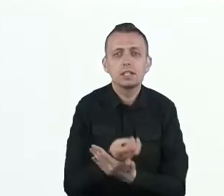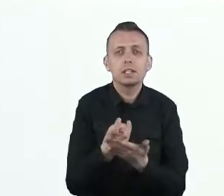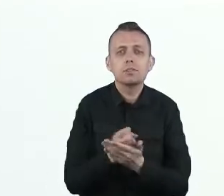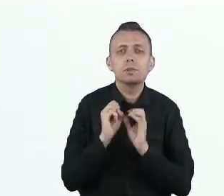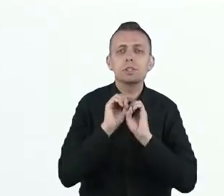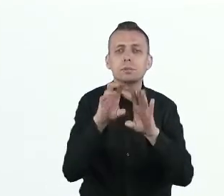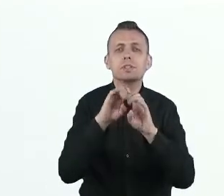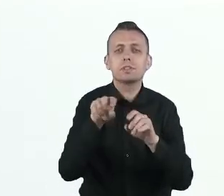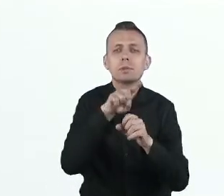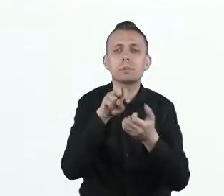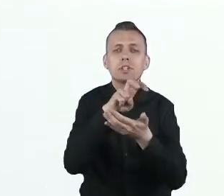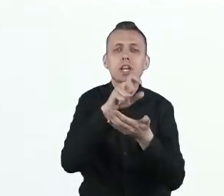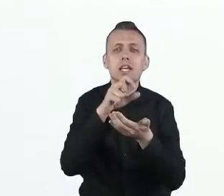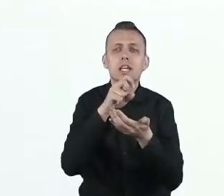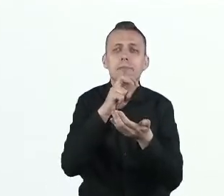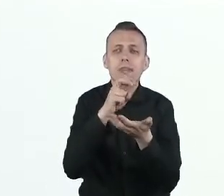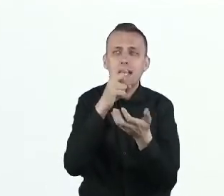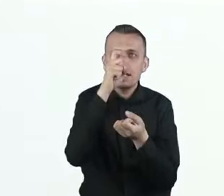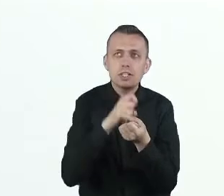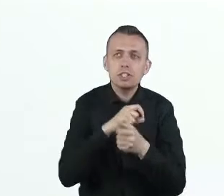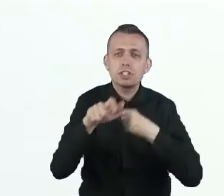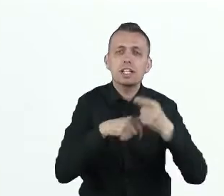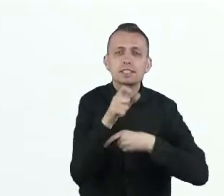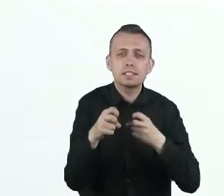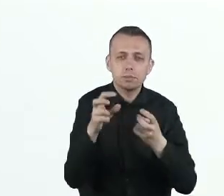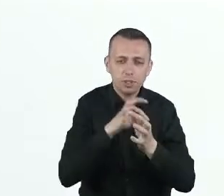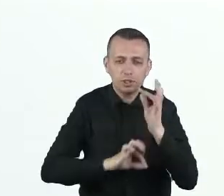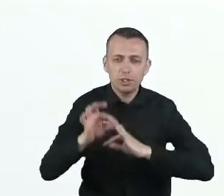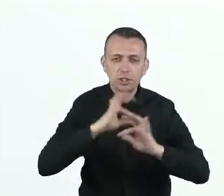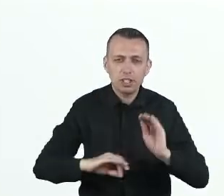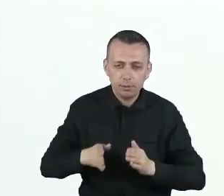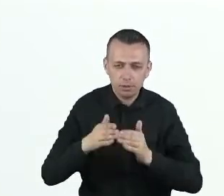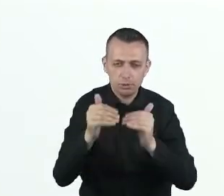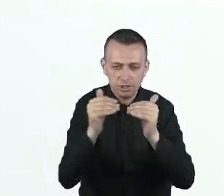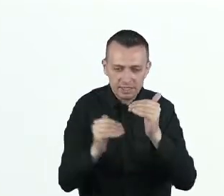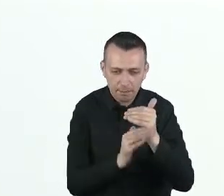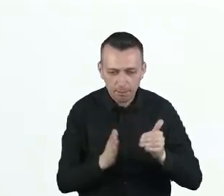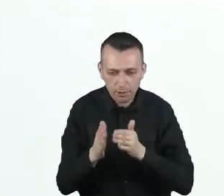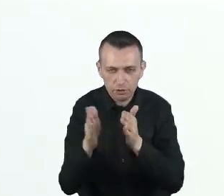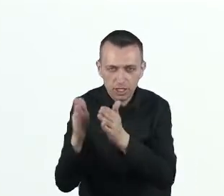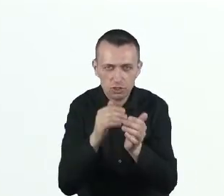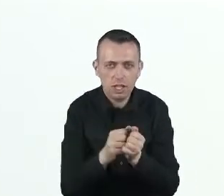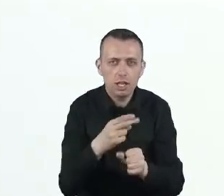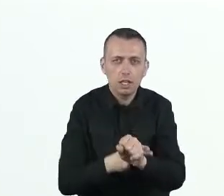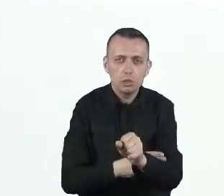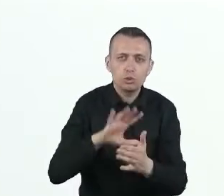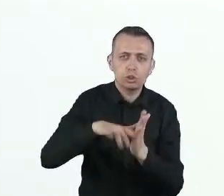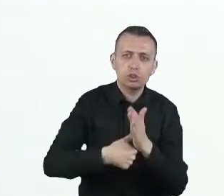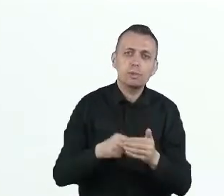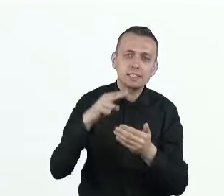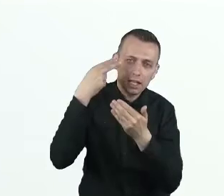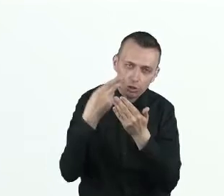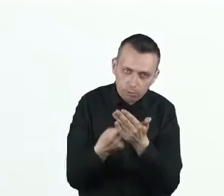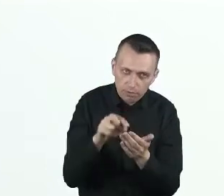lutym informowaliśmy o fuszerce drogowców na ulicy Podrzecznej. Magistrat zapowiedział, że wykonawca jest zobowiązany do